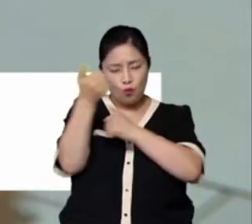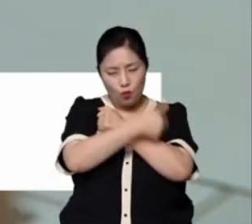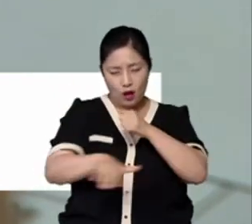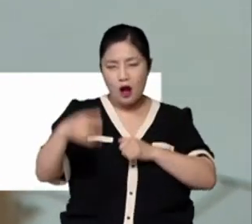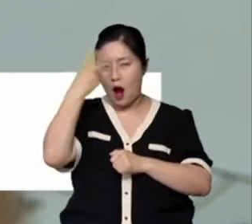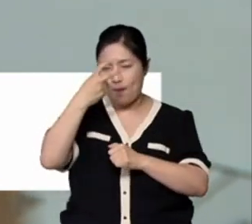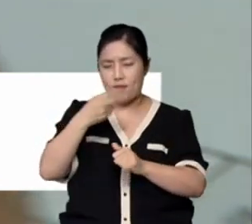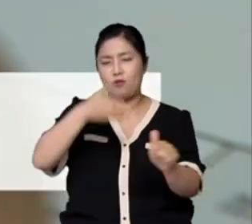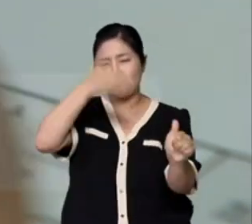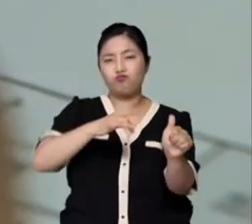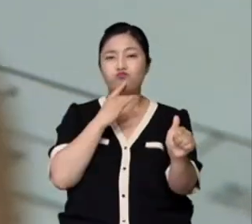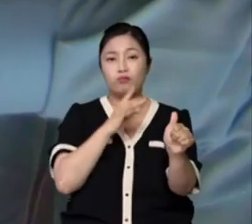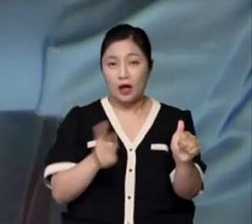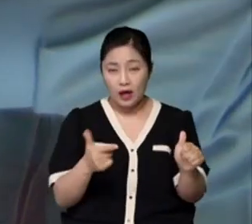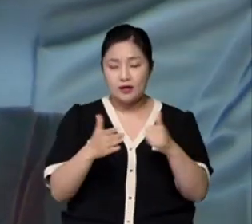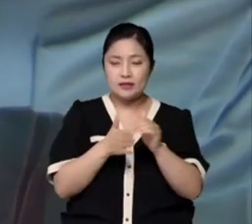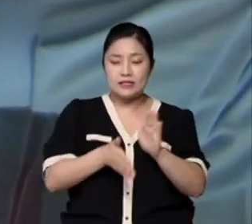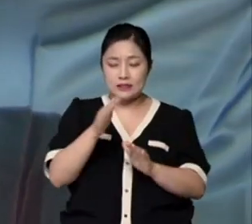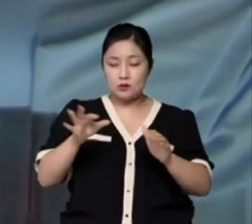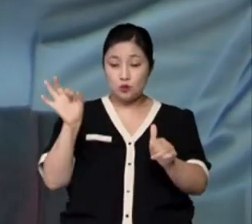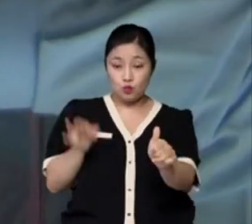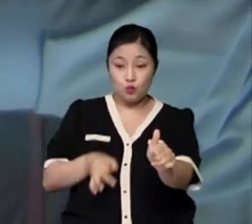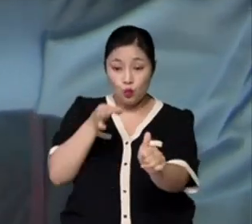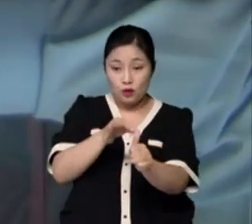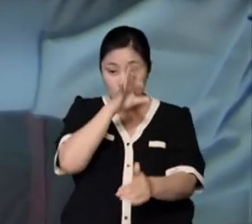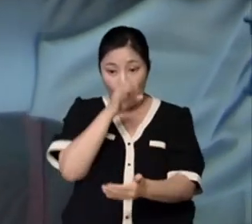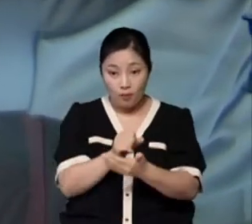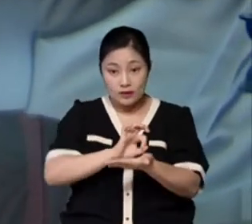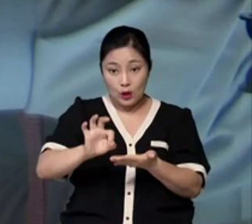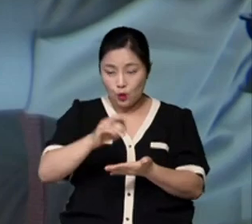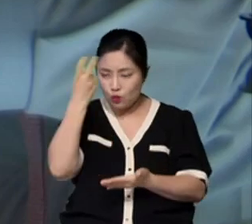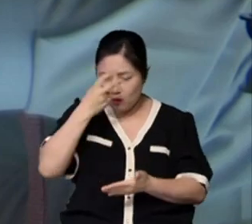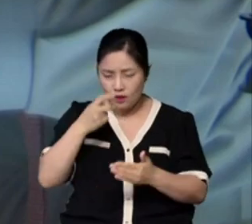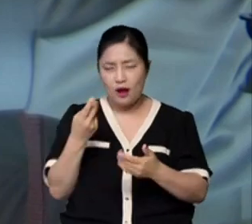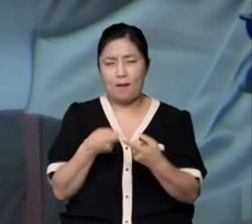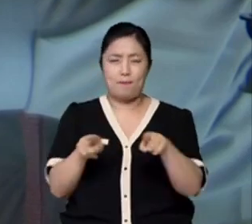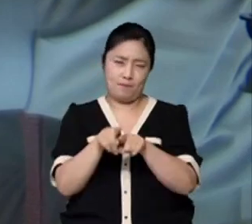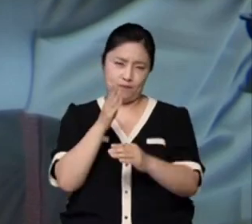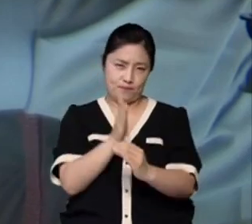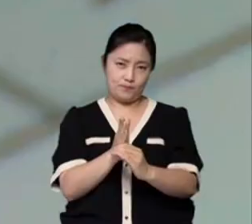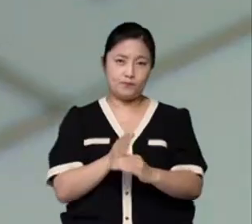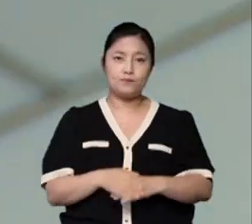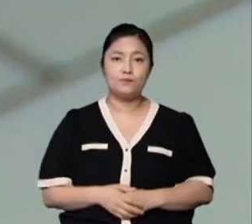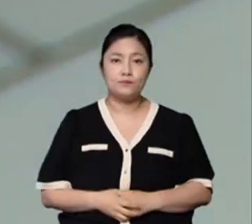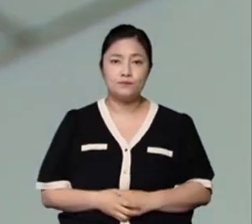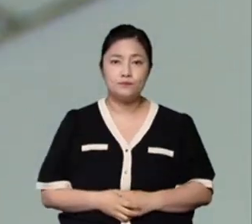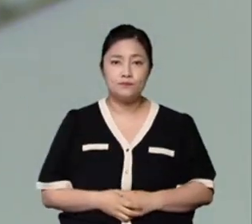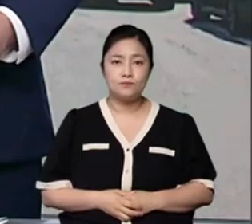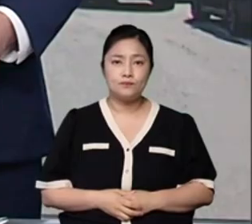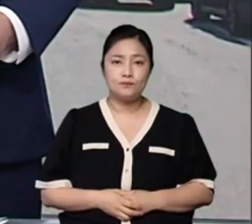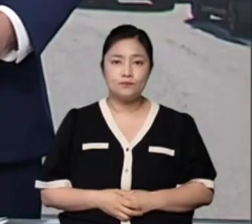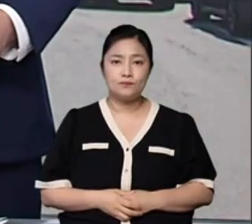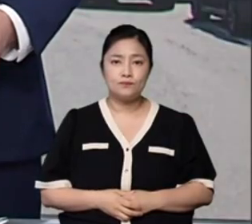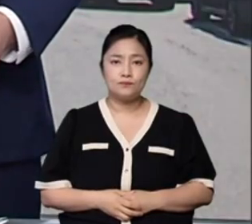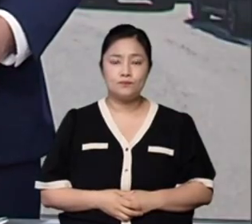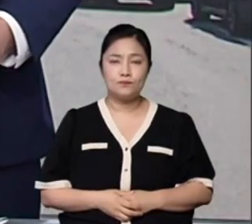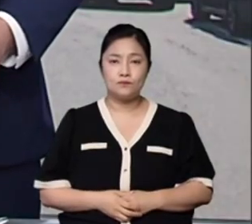대한 감사를 의뢰한 데 이어 시 보조금의 적법 사용 여부 등을 살펴보고 있습니다.